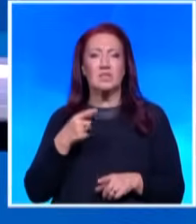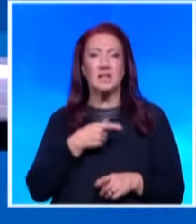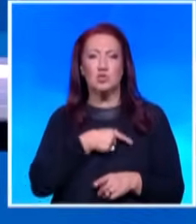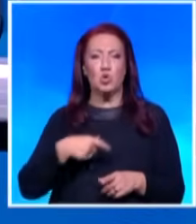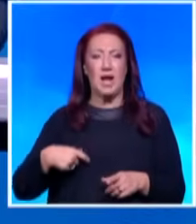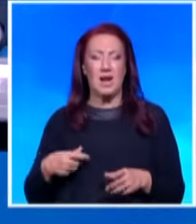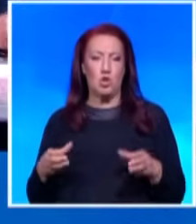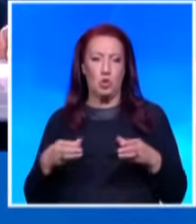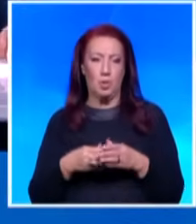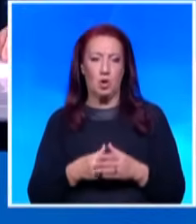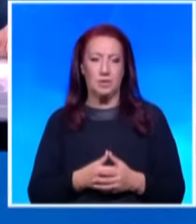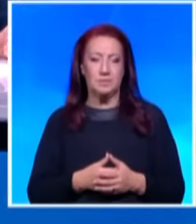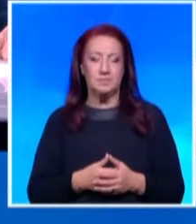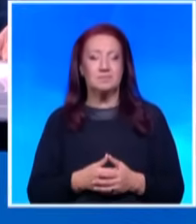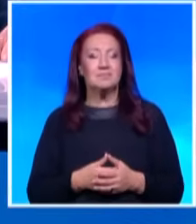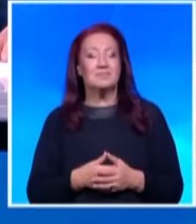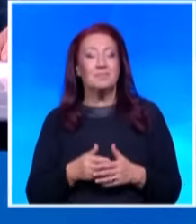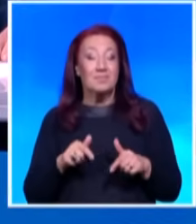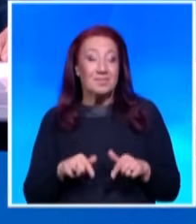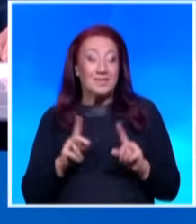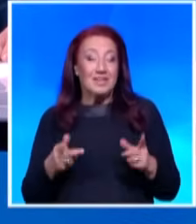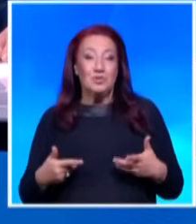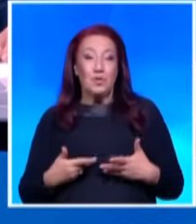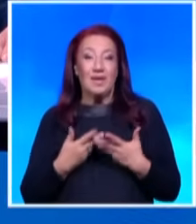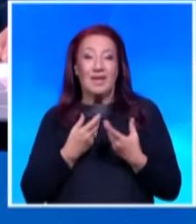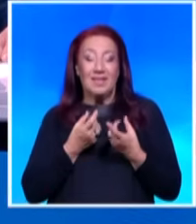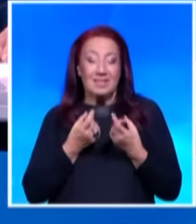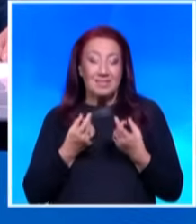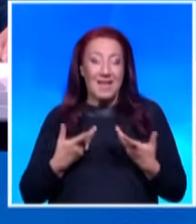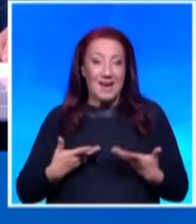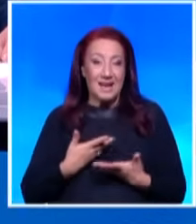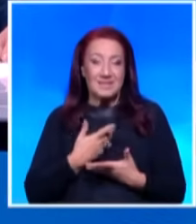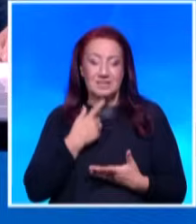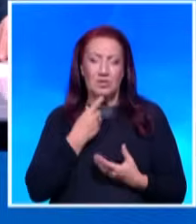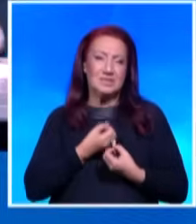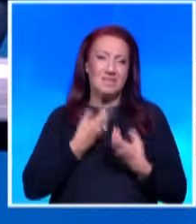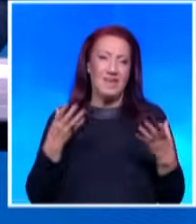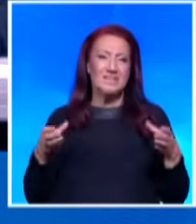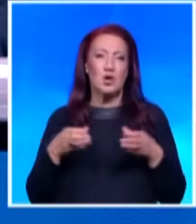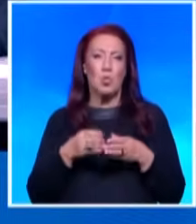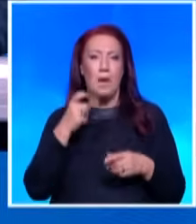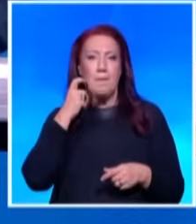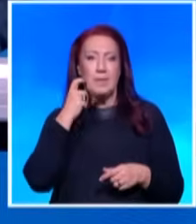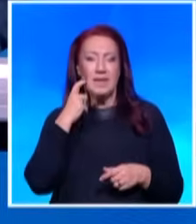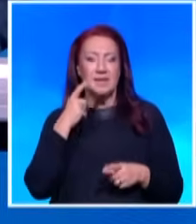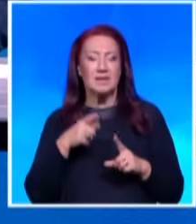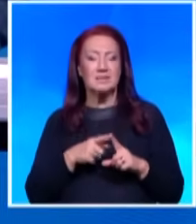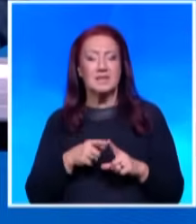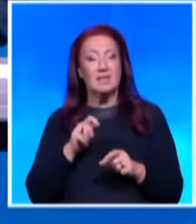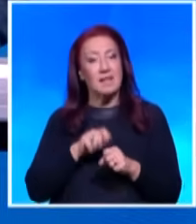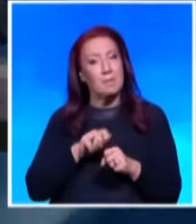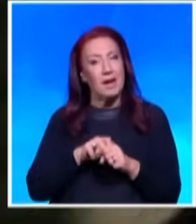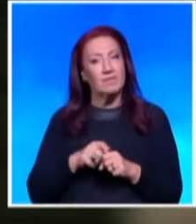И след този изов за помощ, нещо любопитно, легендарната британска група Beatles пусна песен, създадена с помощта на изкуствен интелект.